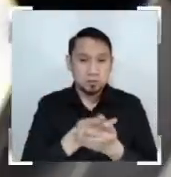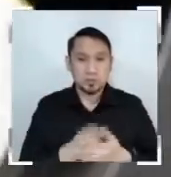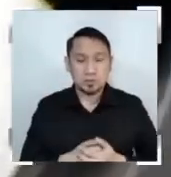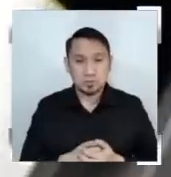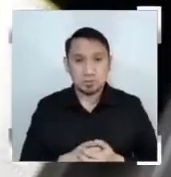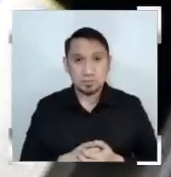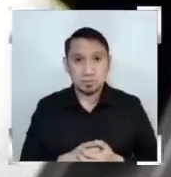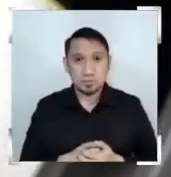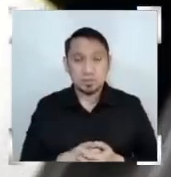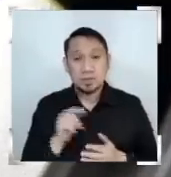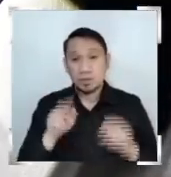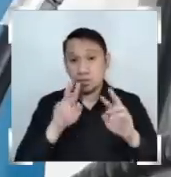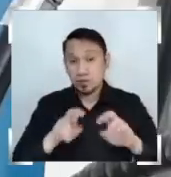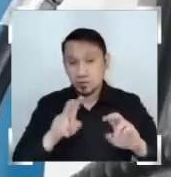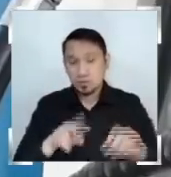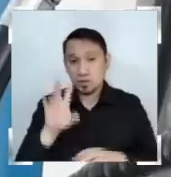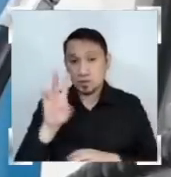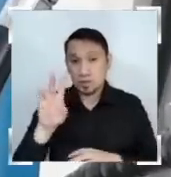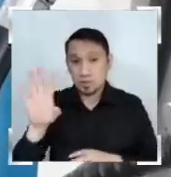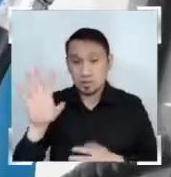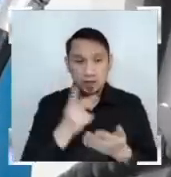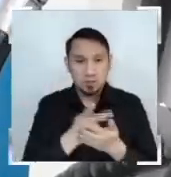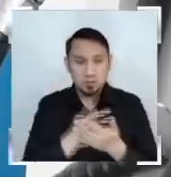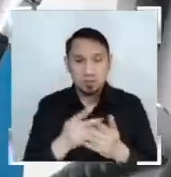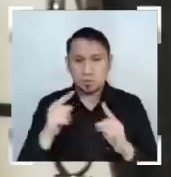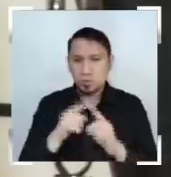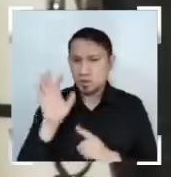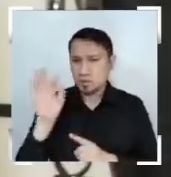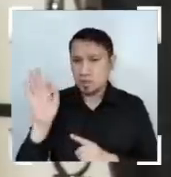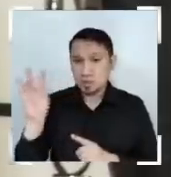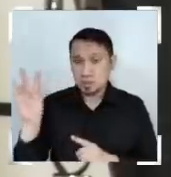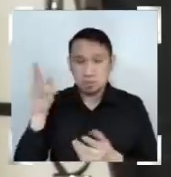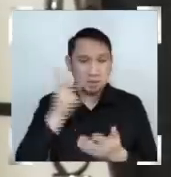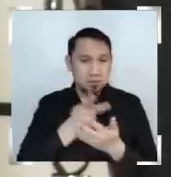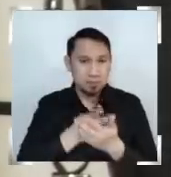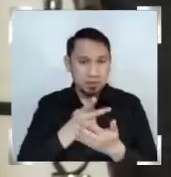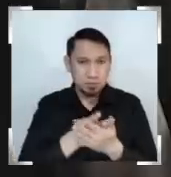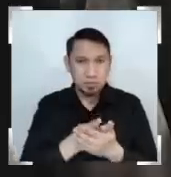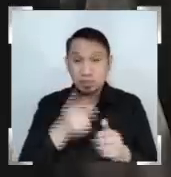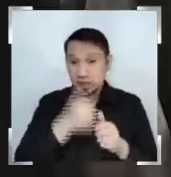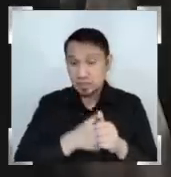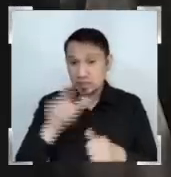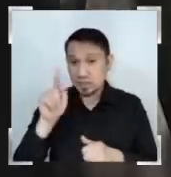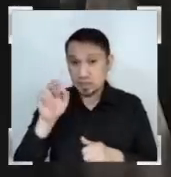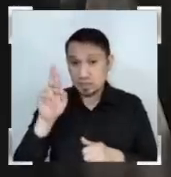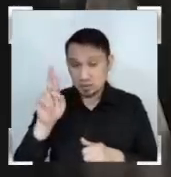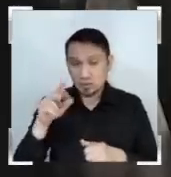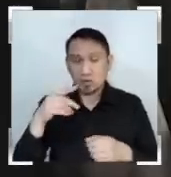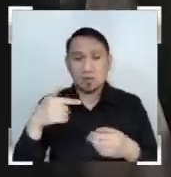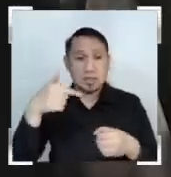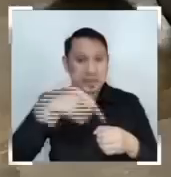News Research, nasa 75 pesos hanggang halos 97 pesos na ang kada litro ng gasolina sa Metro Manila.